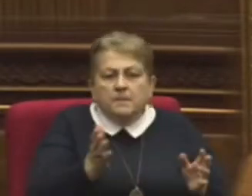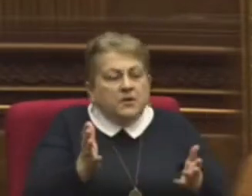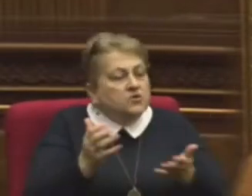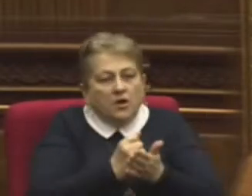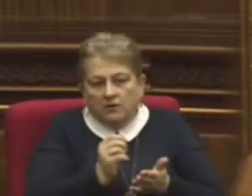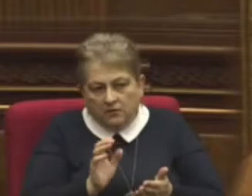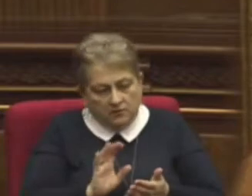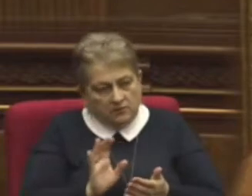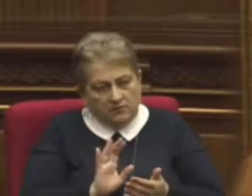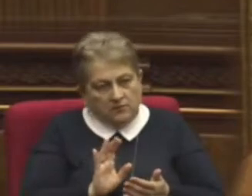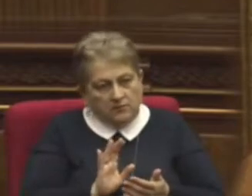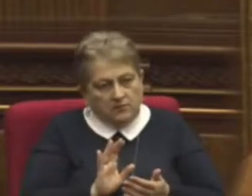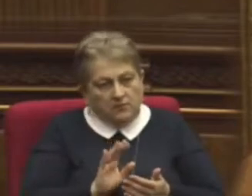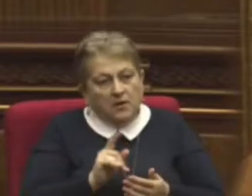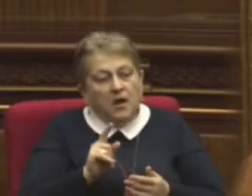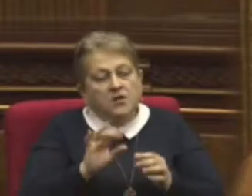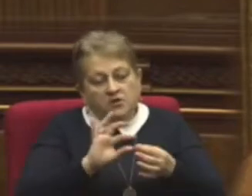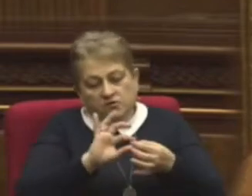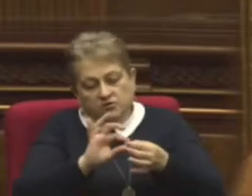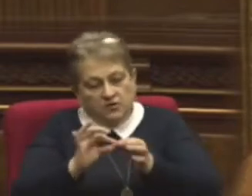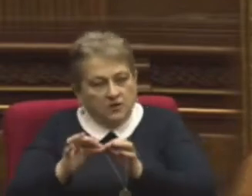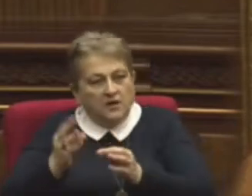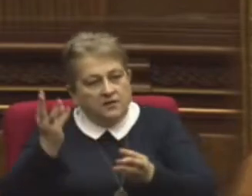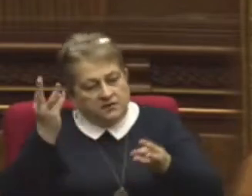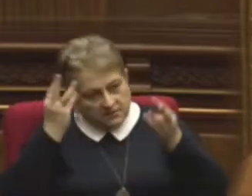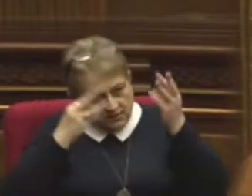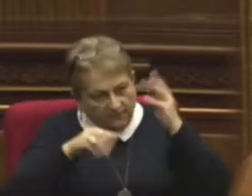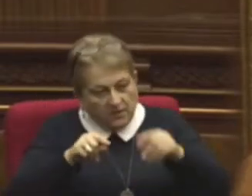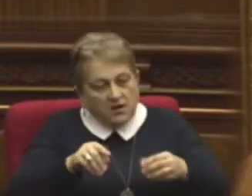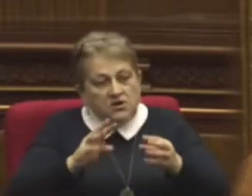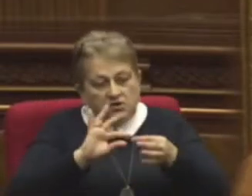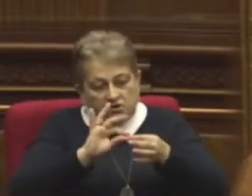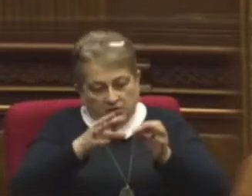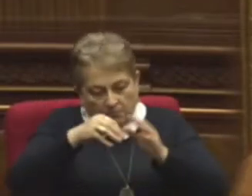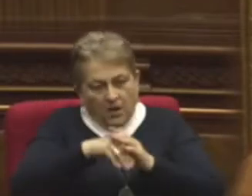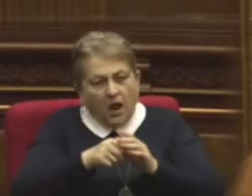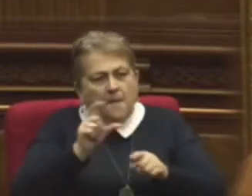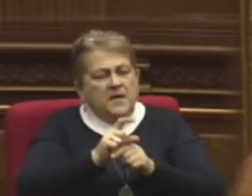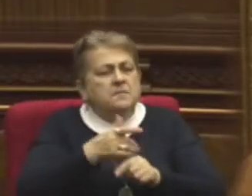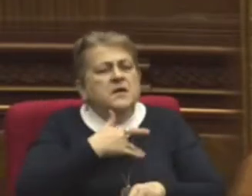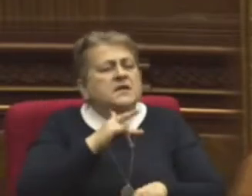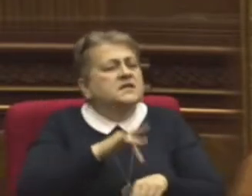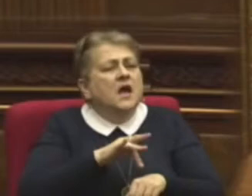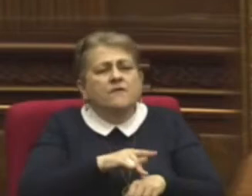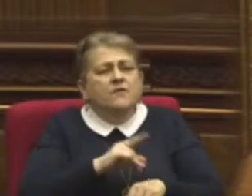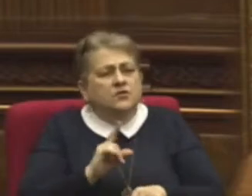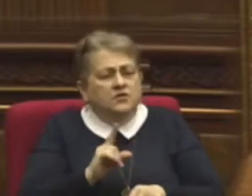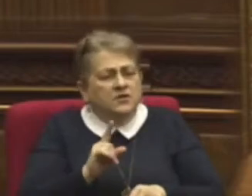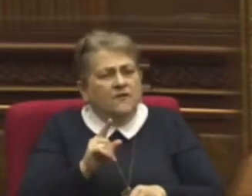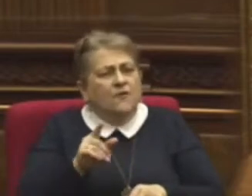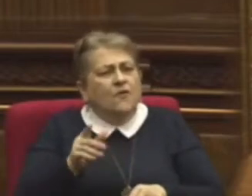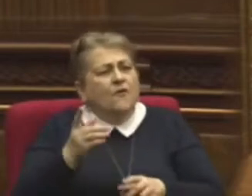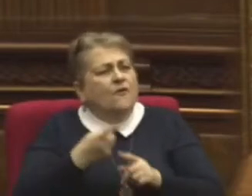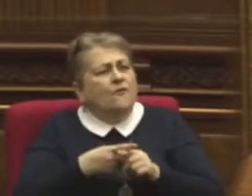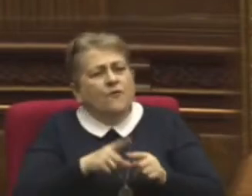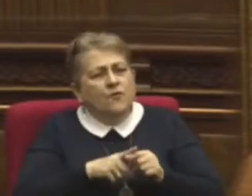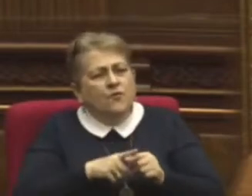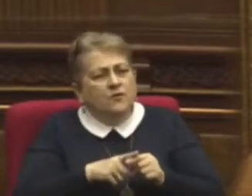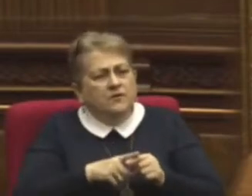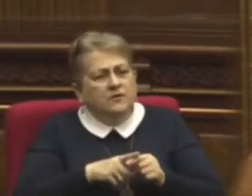չեն գտնում։ Եվ այդ շղթան կձևավորվի։ Մենք հիմա այդ շղթայի մեջ ամենամեծ ցավը մեր ոչ թե նրանք են, որոնք